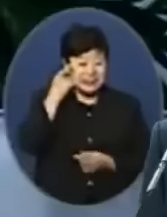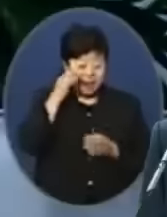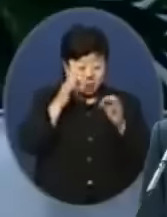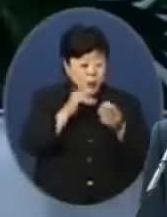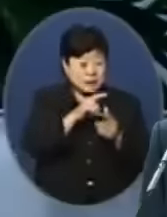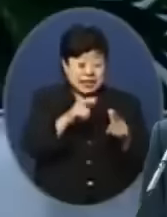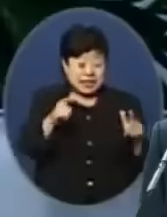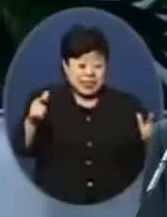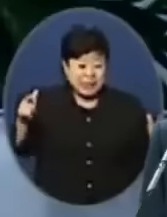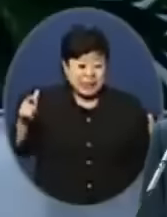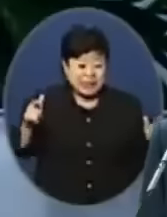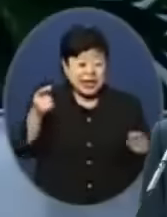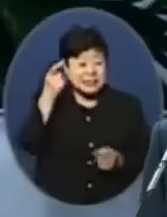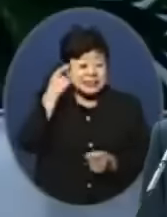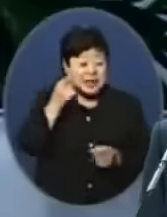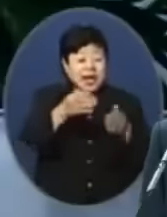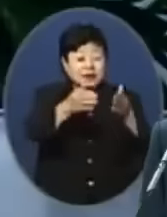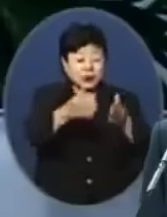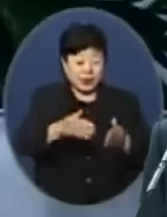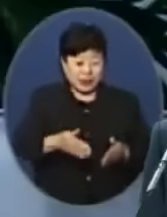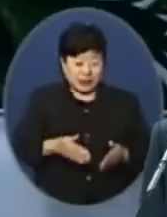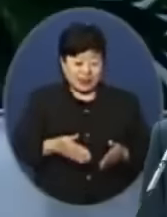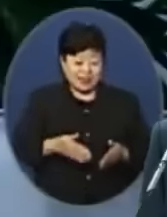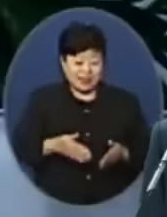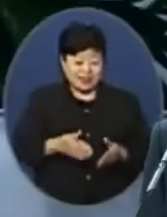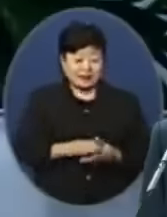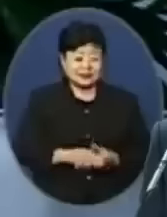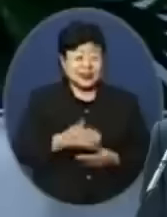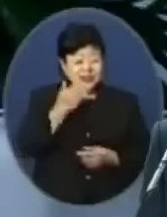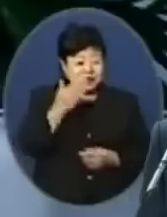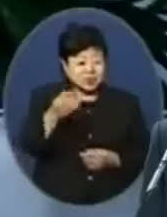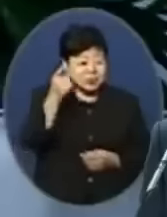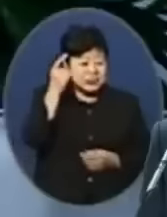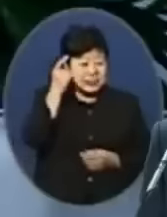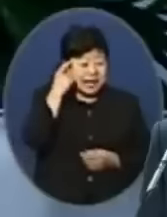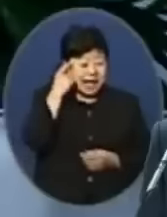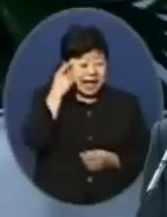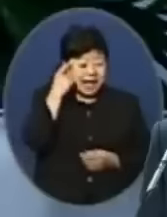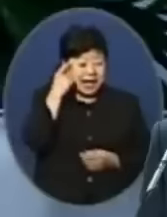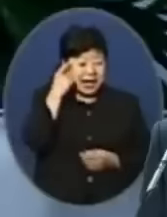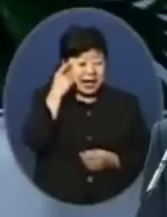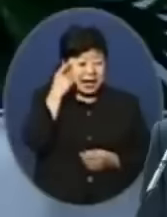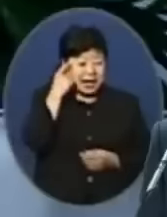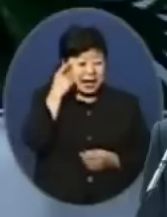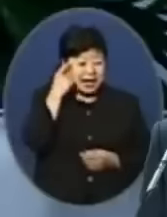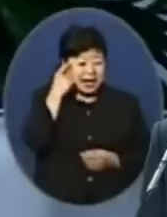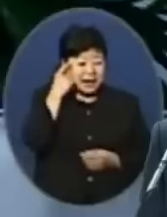안 보이잖아요. 여러분 생각을 통해서 여러분이 생각이